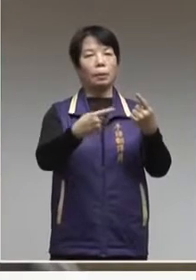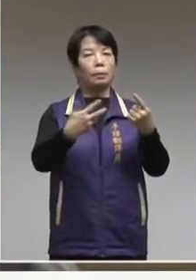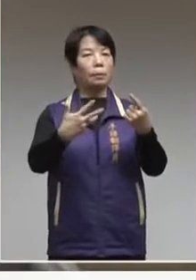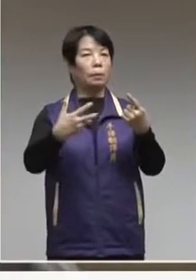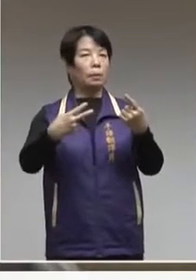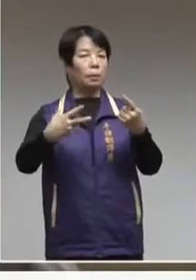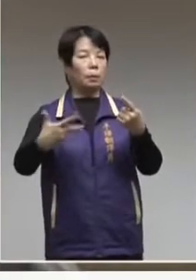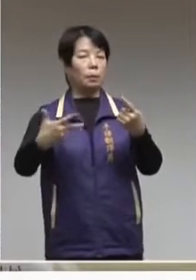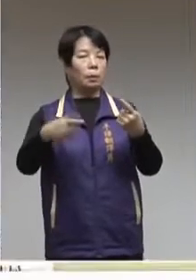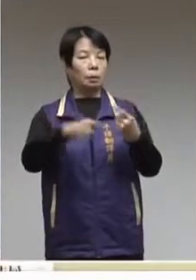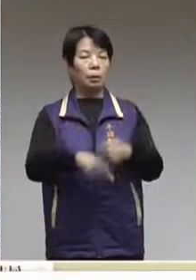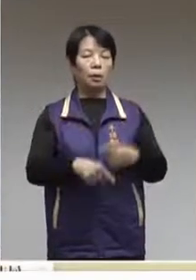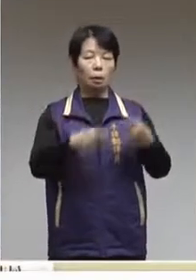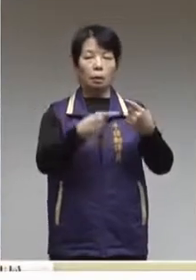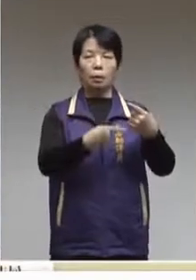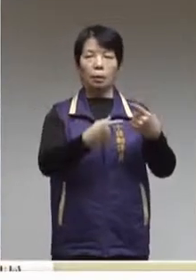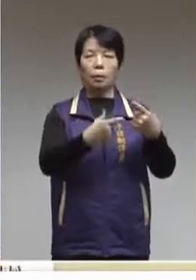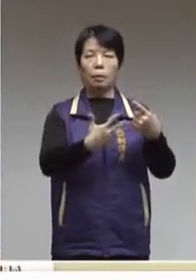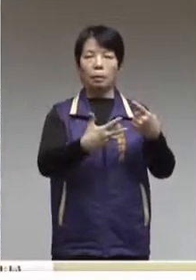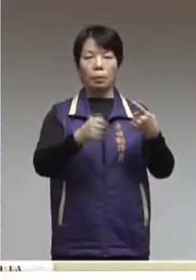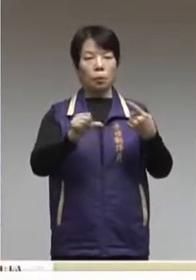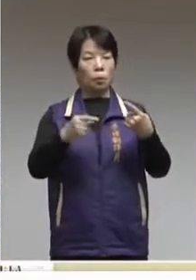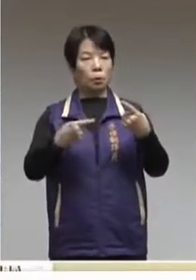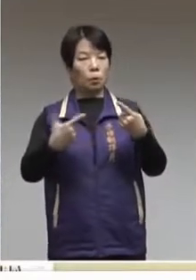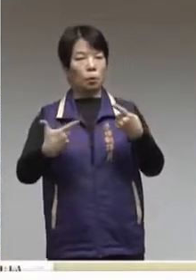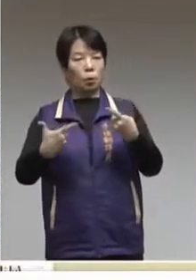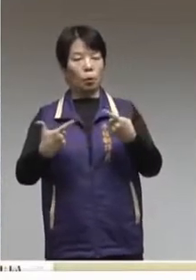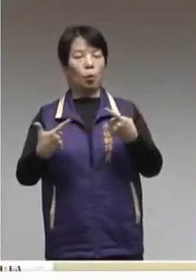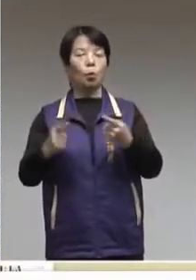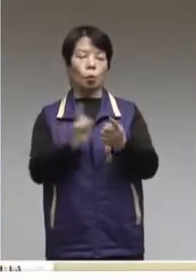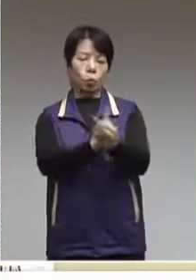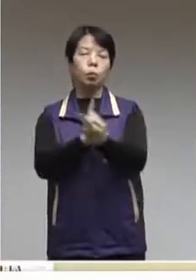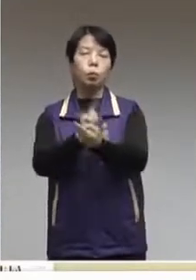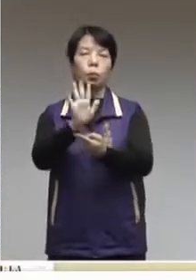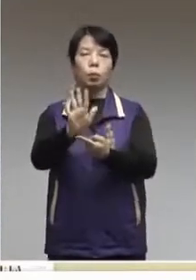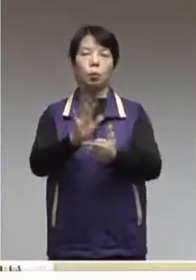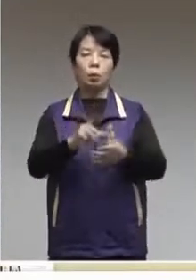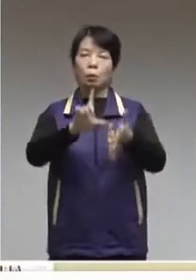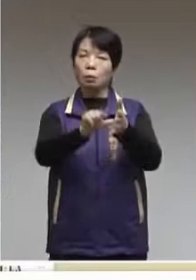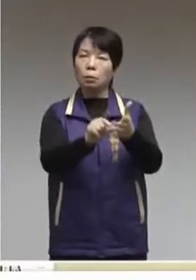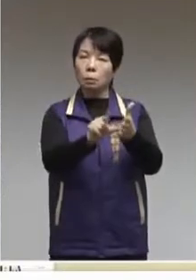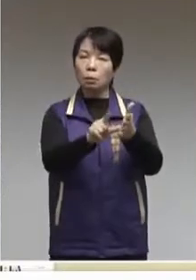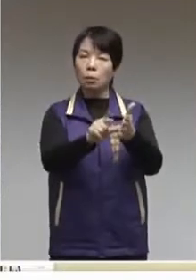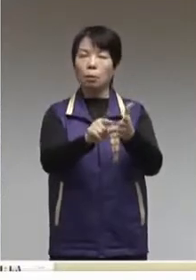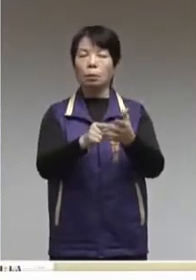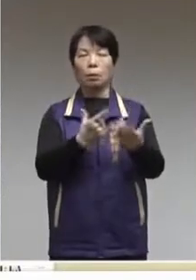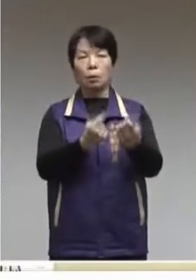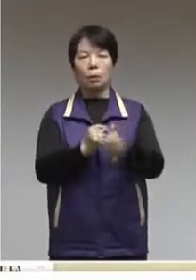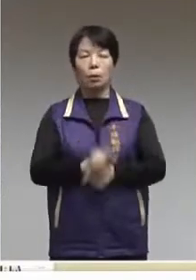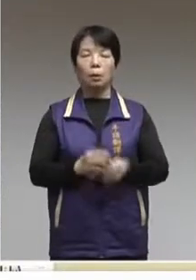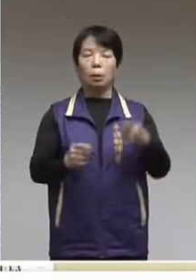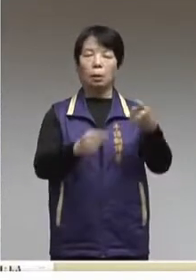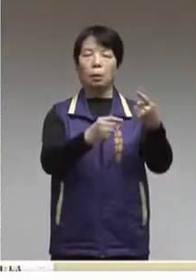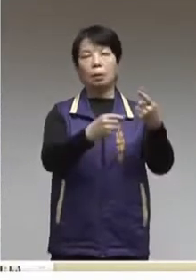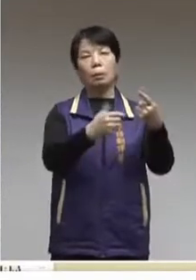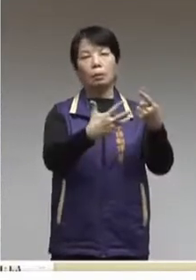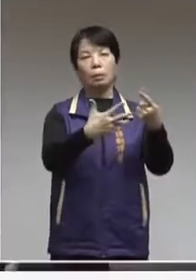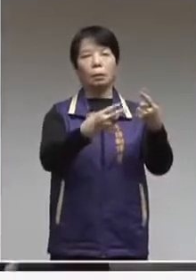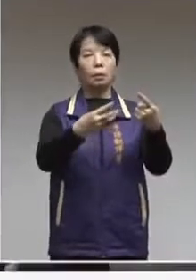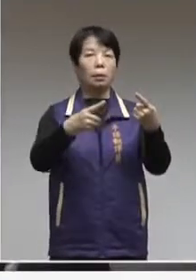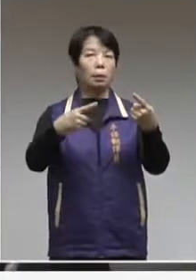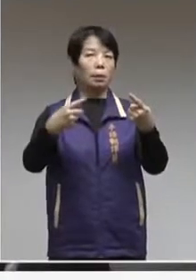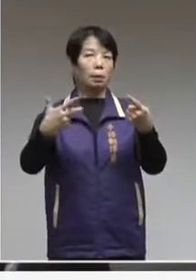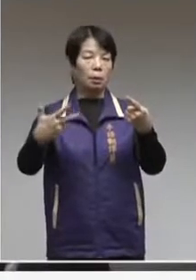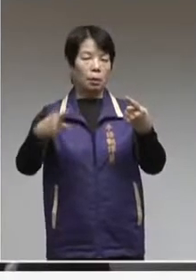跟这个按18516有直接的接触，时间点也是跟 这个按183071一样，好，